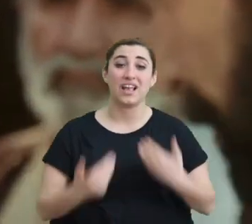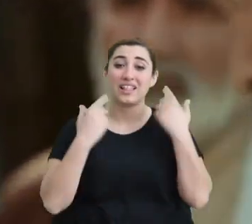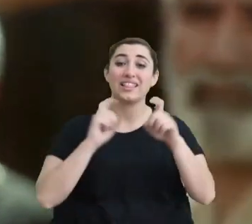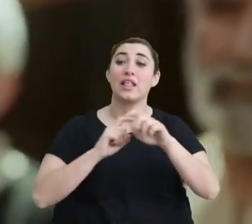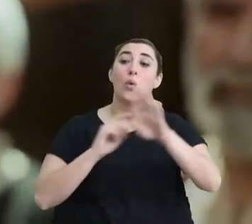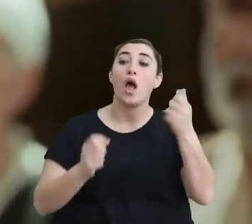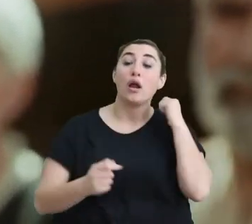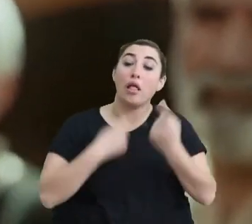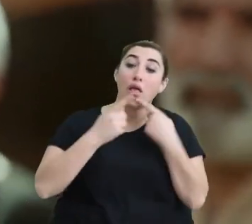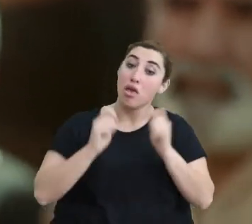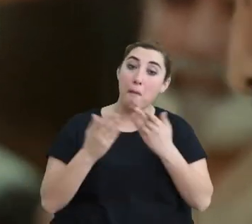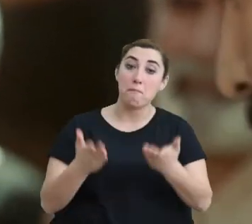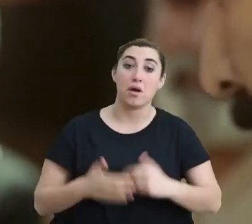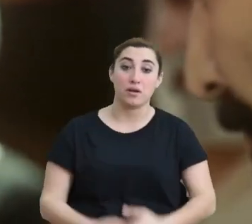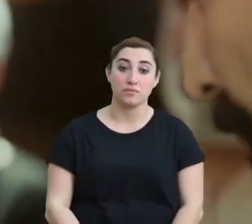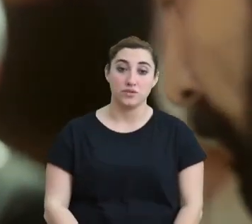kadının dedikodusunu yapmakmış.